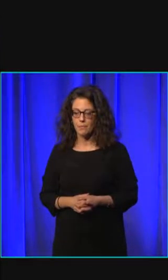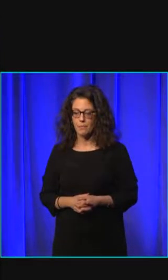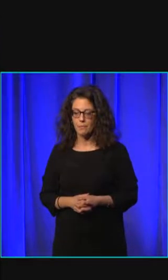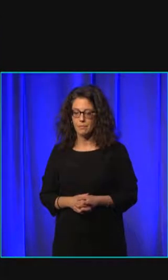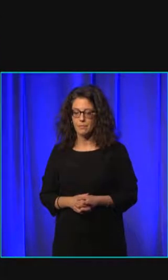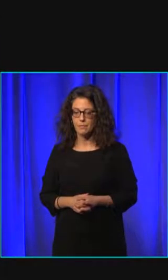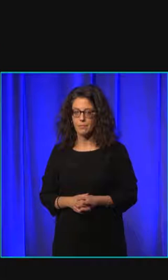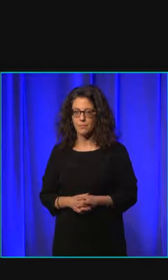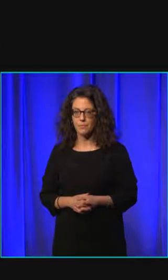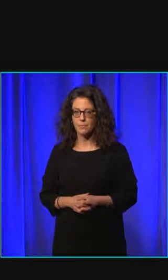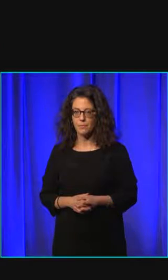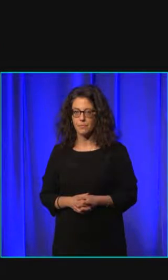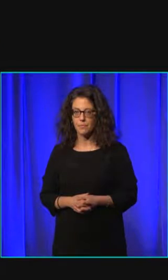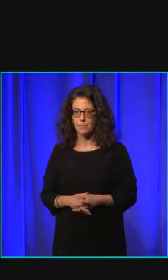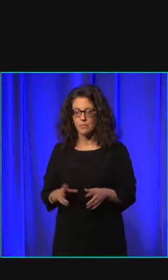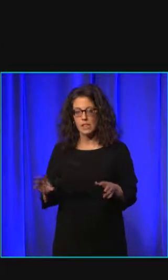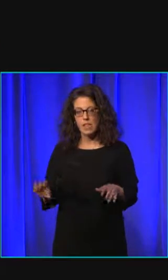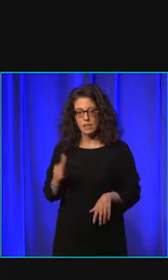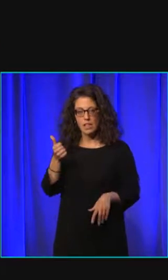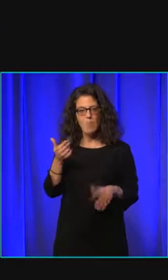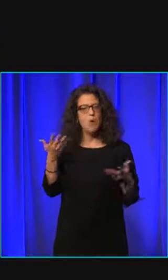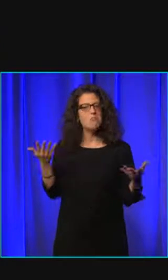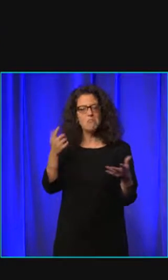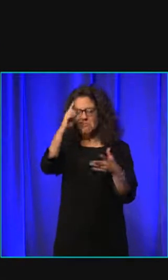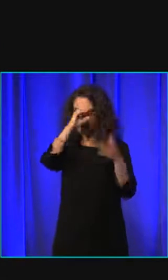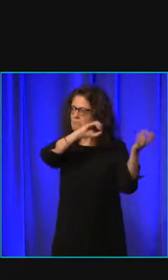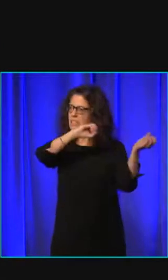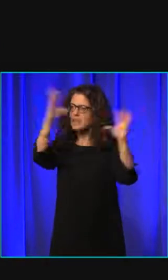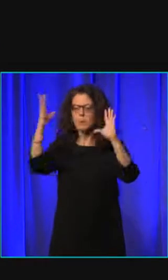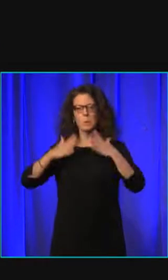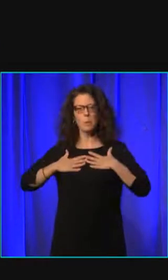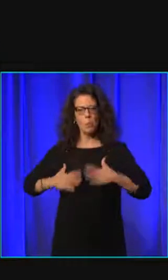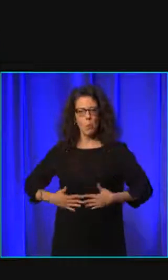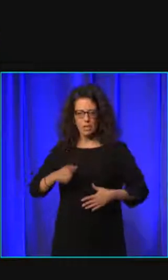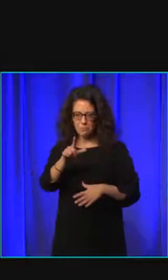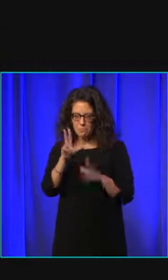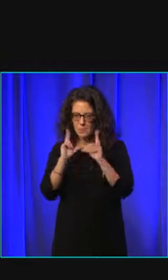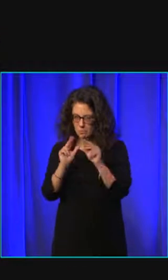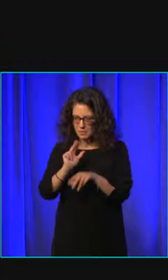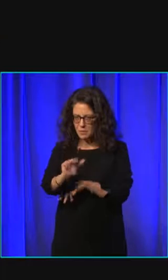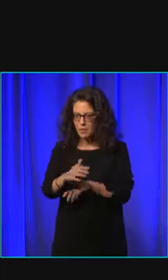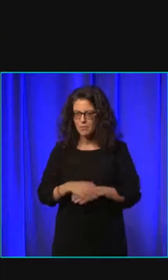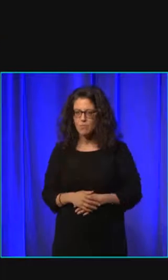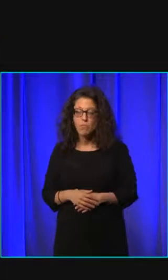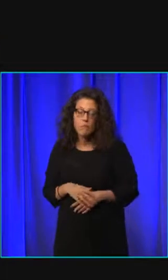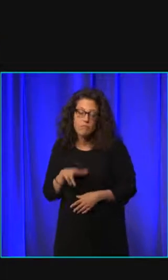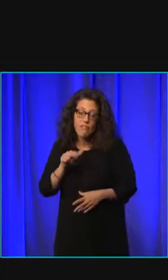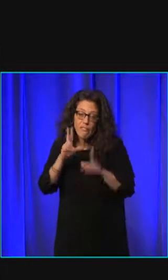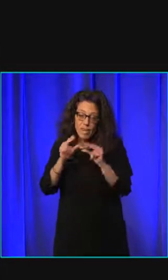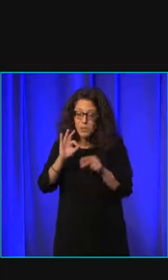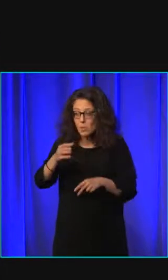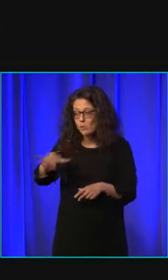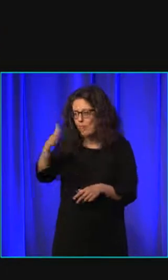Donc, je vais d'abord vous expliquer ce qu'est la simulation motrice. En fait, ce que je vais vous expliquer, vous le savez déjà, parce